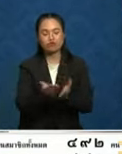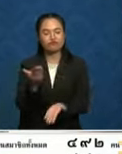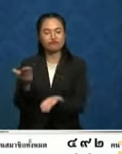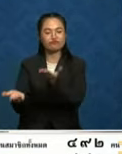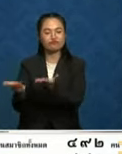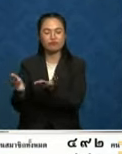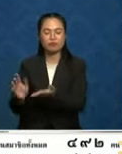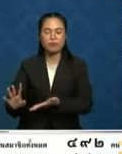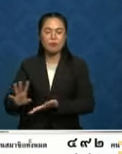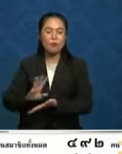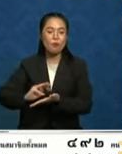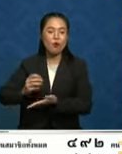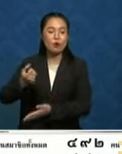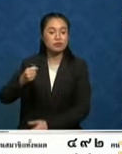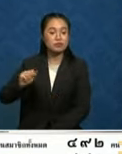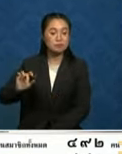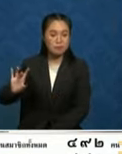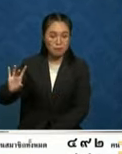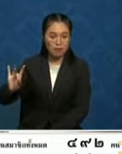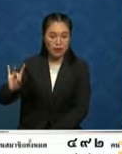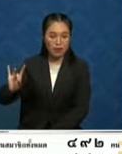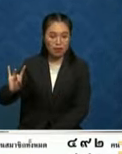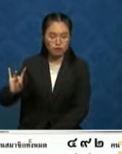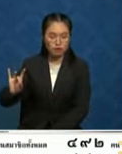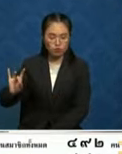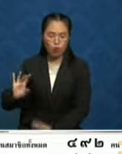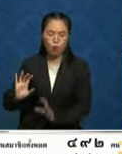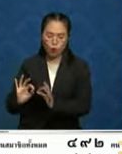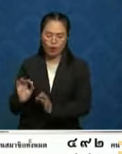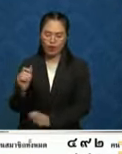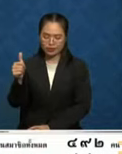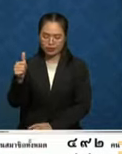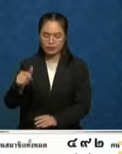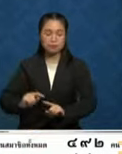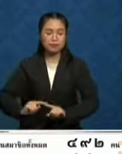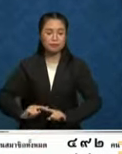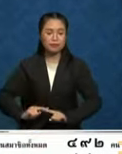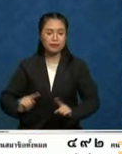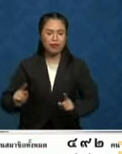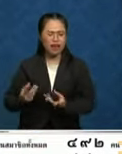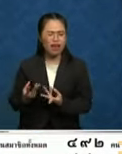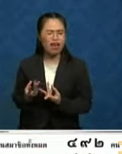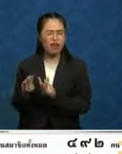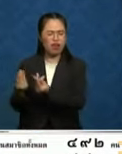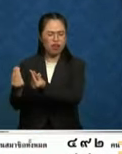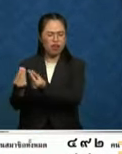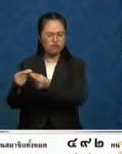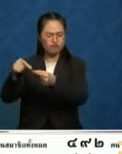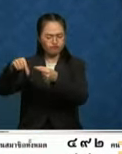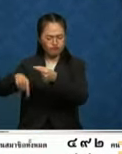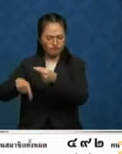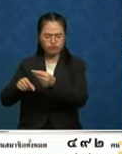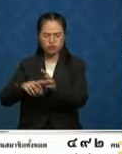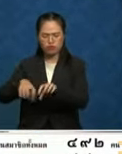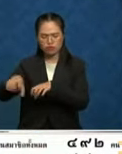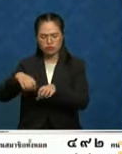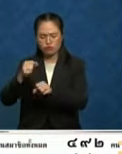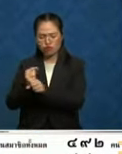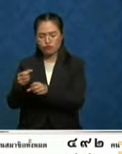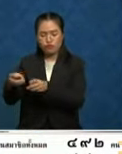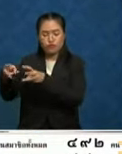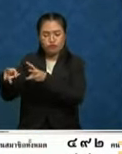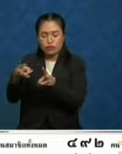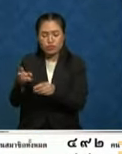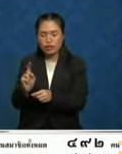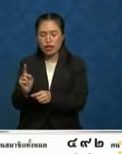ผมเห็นว่าเป็นเรื่องที่ดีครับแต่ไม่เห็นรายละเอียดนะครับว่าท่านจะดำเนินการอย่างไรท่าน